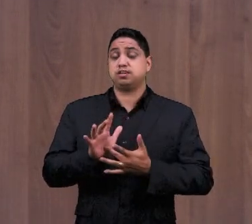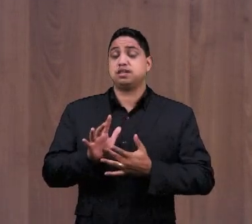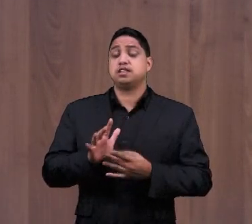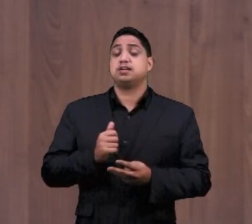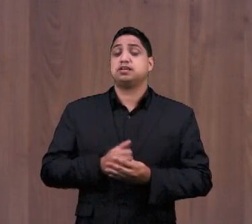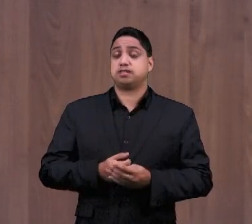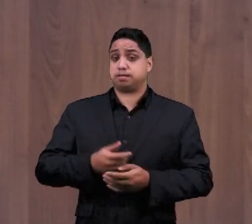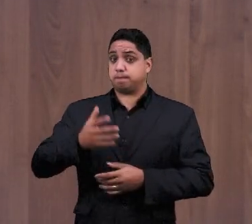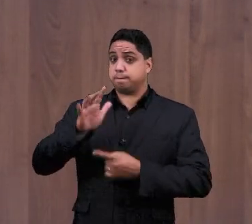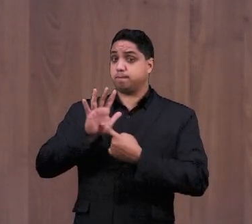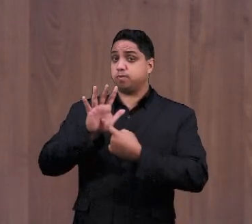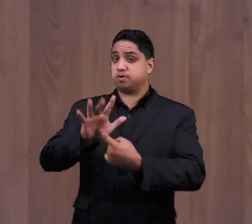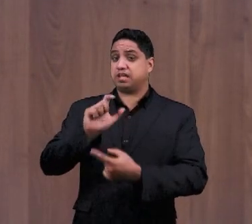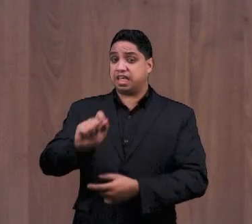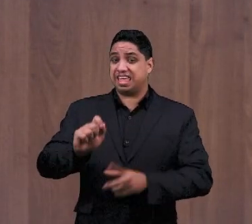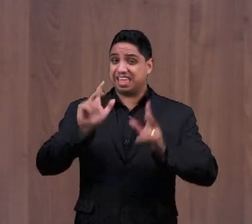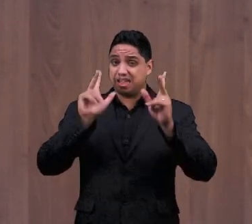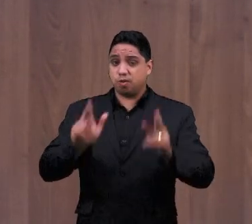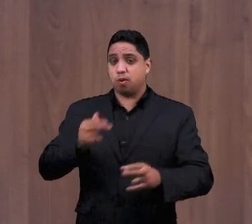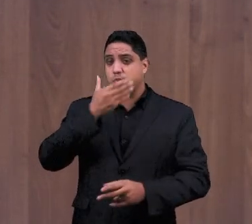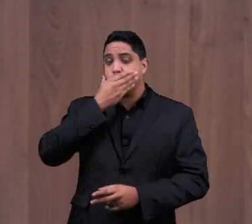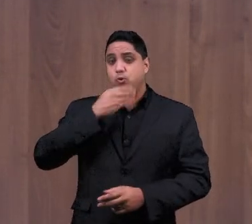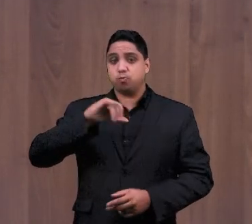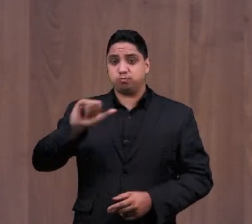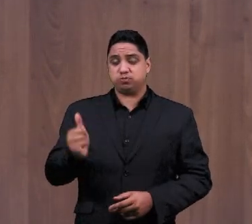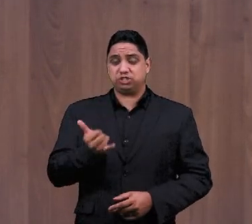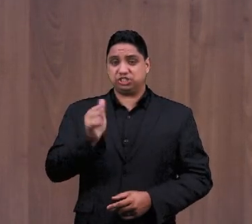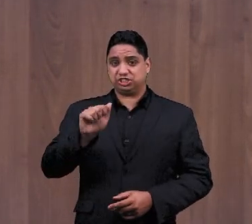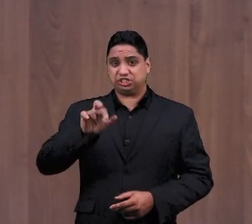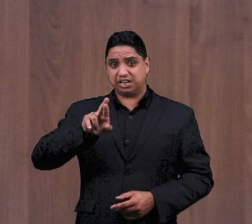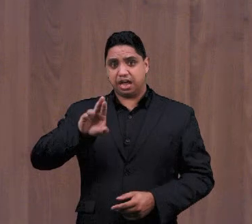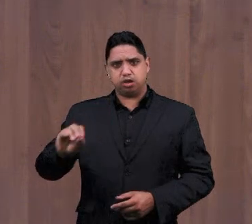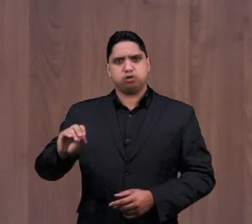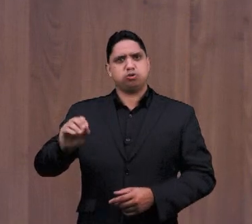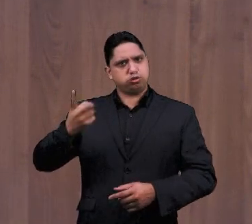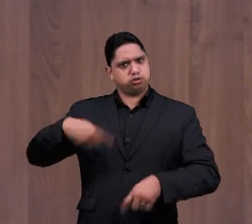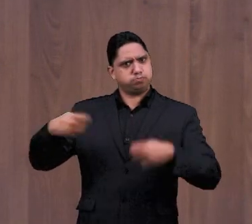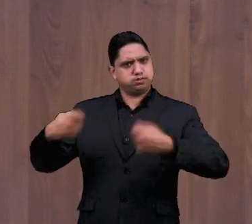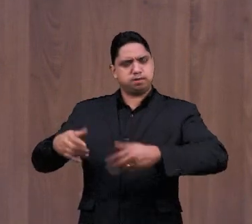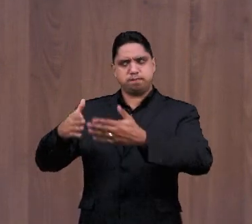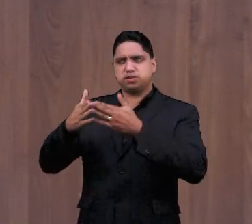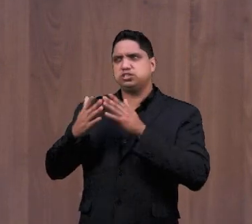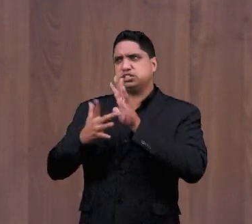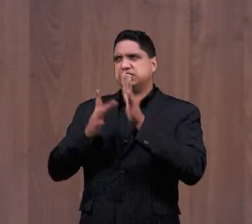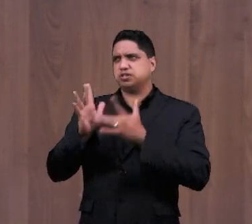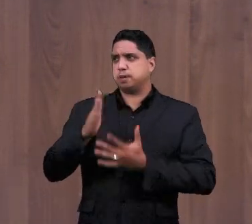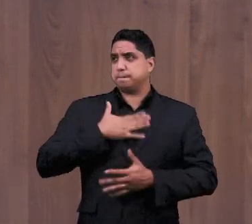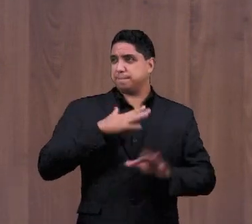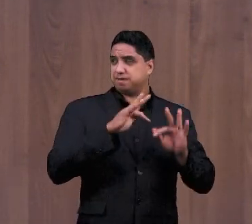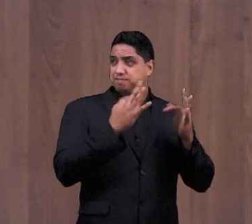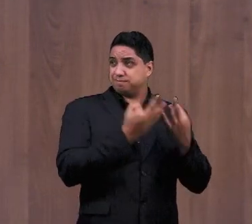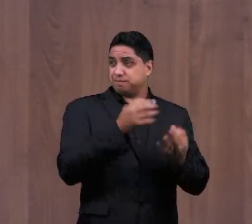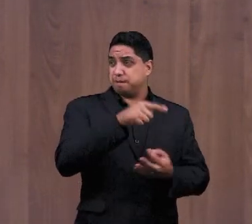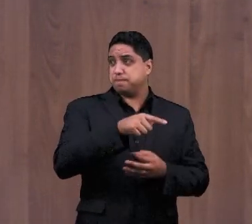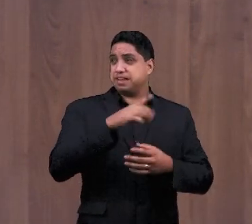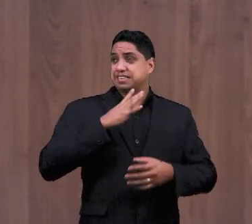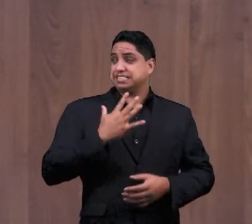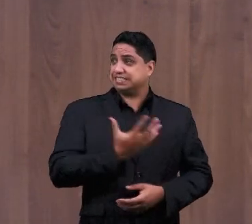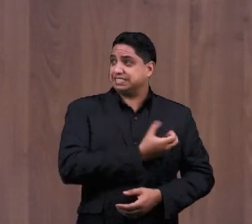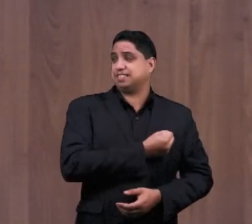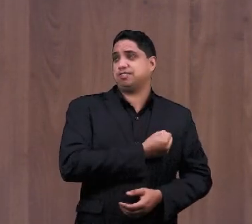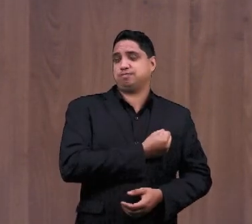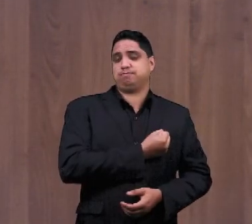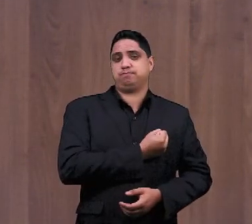Jésus veut nous enseigner que, ainsi comme Jairus, nous devons lui demander qu'il sauve notre famille, qu'il opère un miracle